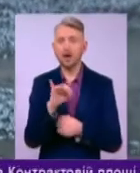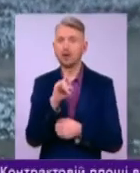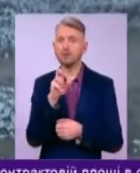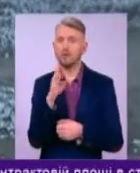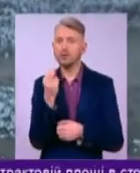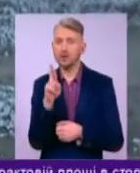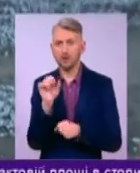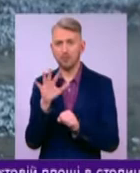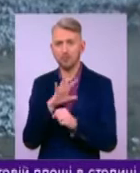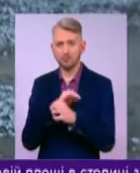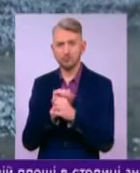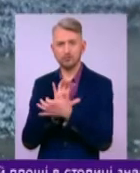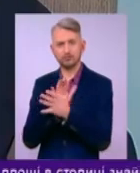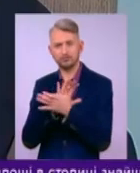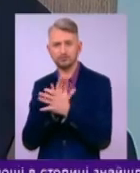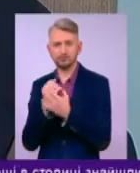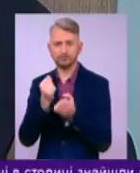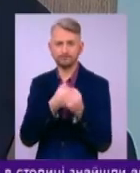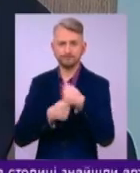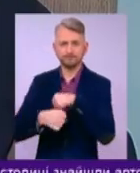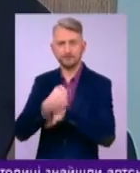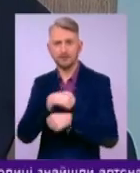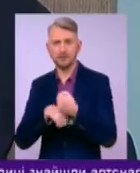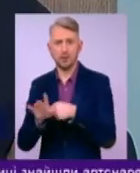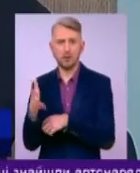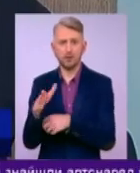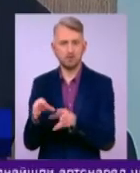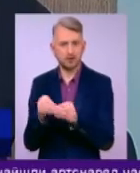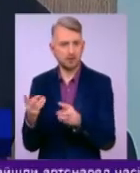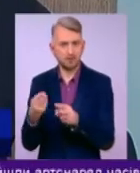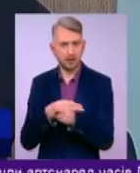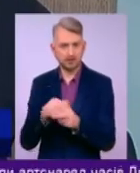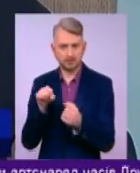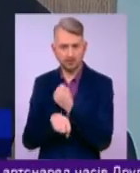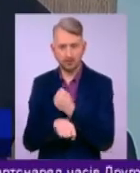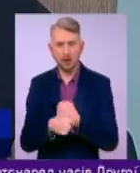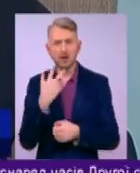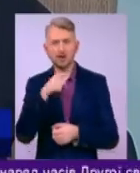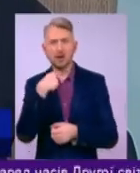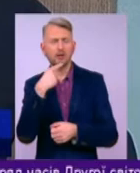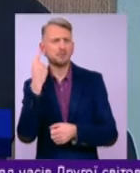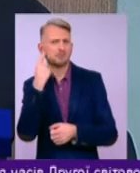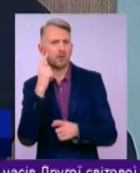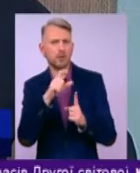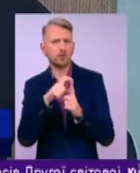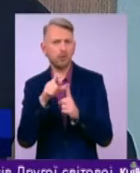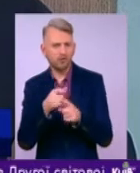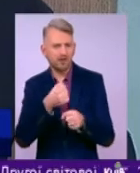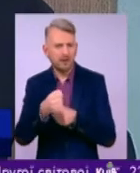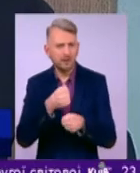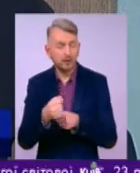її гулятися без проникнення в тіло. Коли звучить слово «насилля», предполагається, що це якесь ужасне дійство, обов'язково з